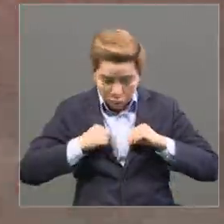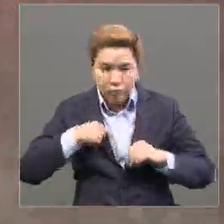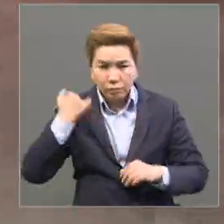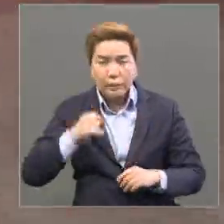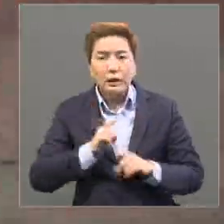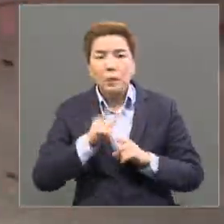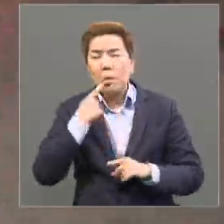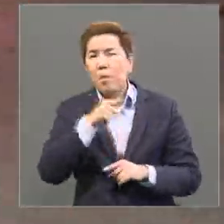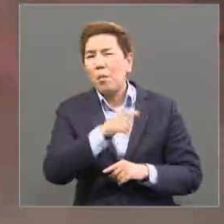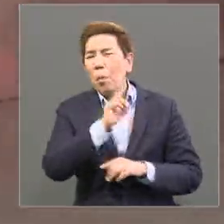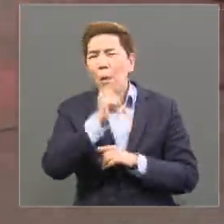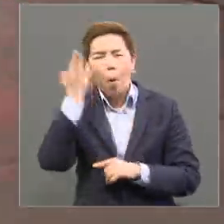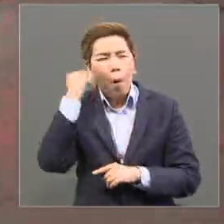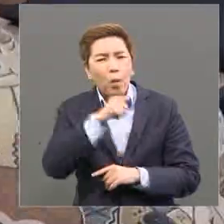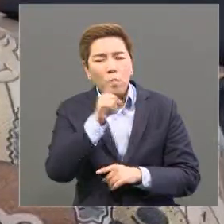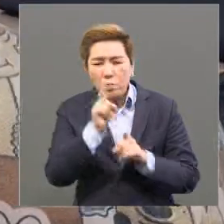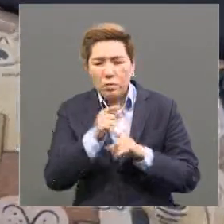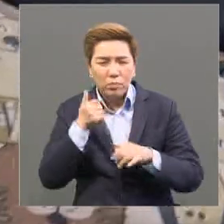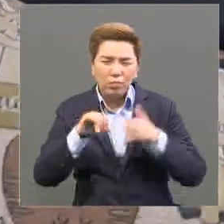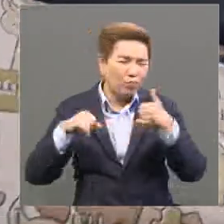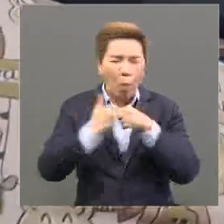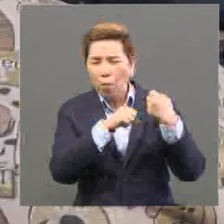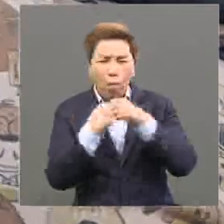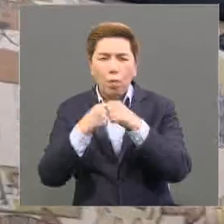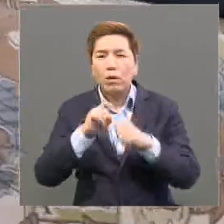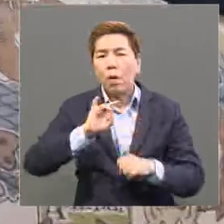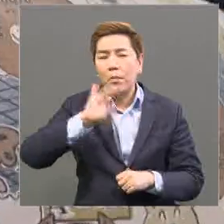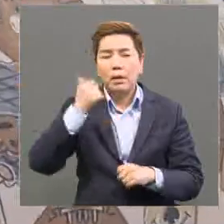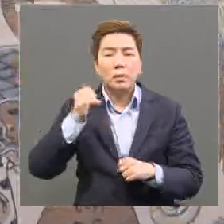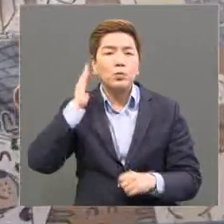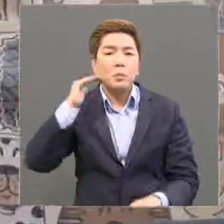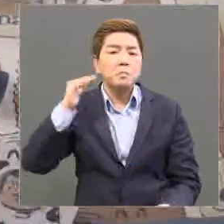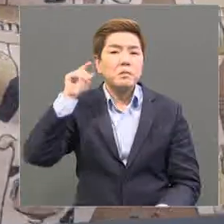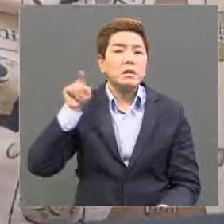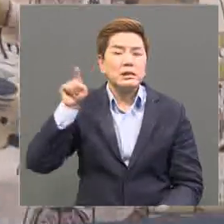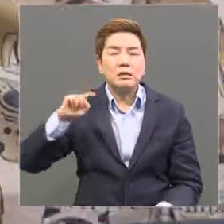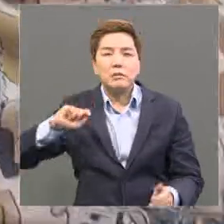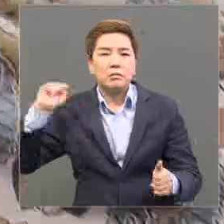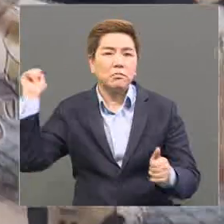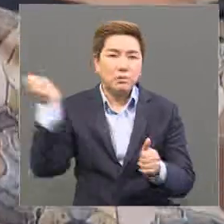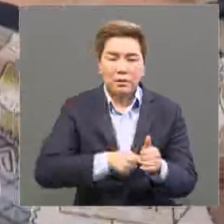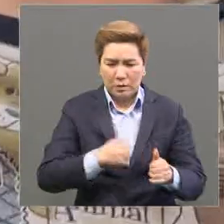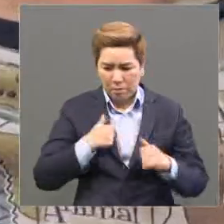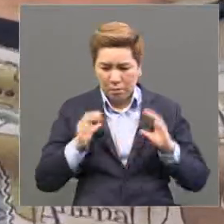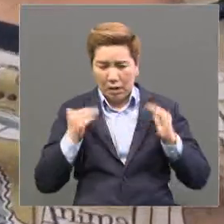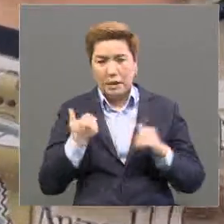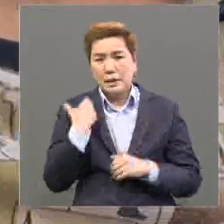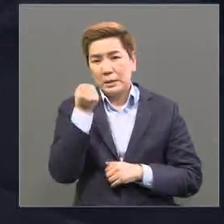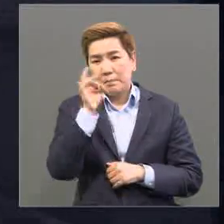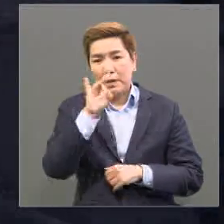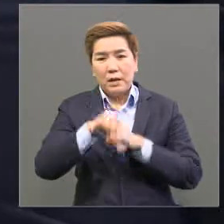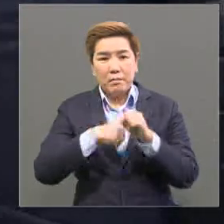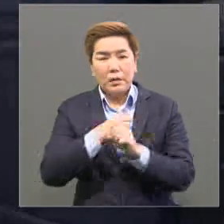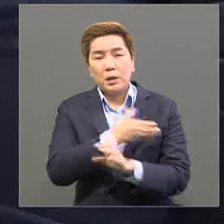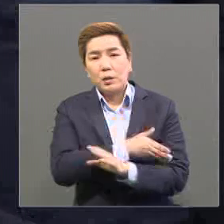นะแต่อ้างนะว่าในวันเกิดเหตุเนี่ยเข้าไปชกต่อยคู่อริเท่านั้นนะส่วนพี่ชายเนี่ยเป็นคนฟันนะ18ปี